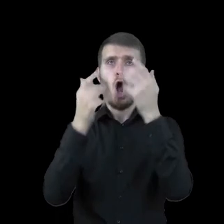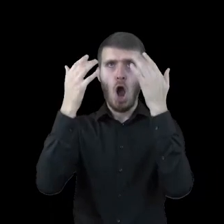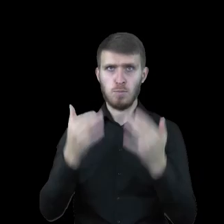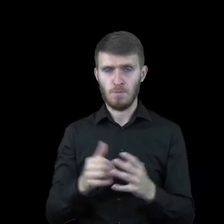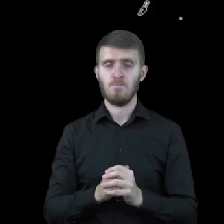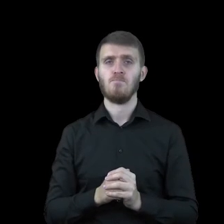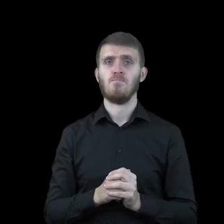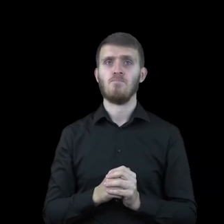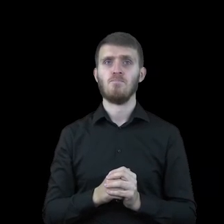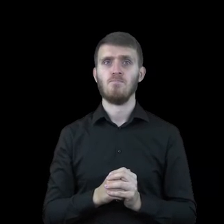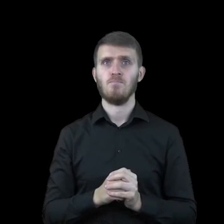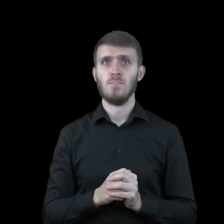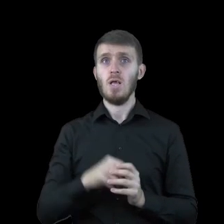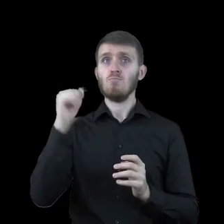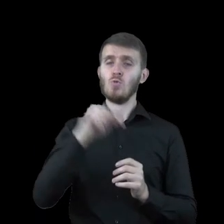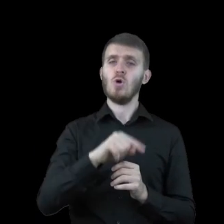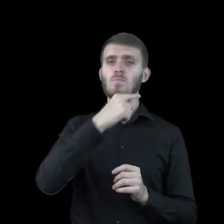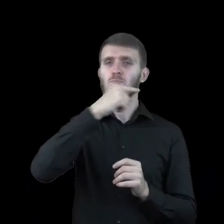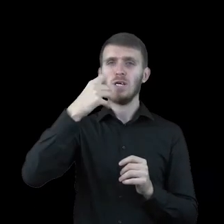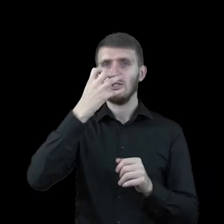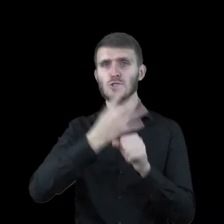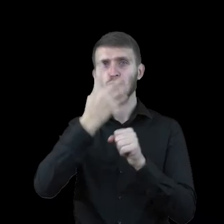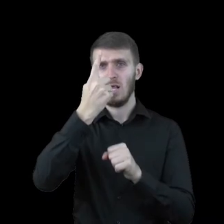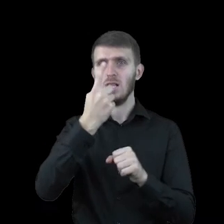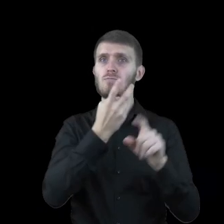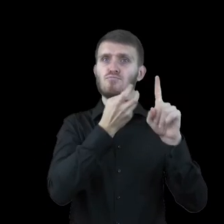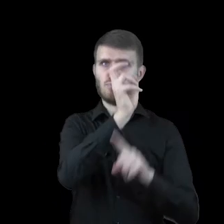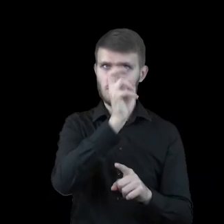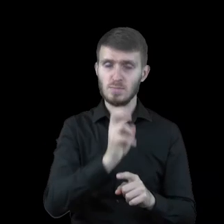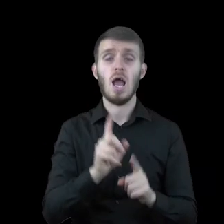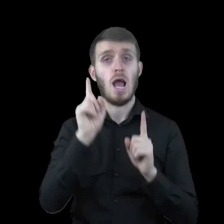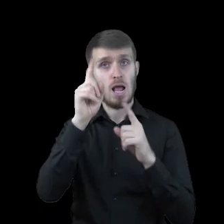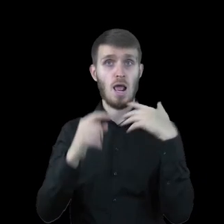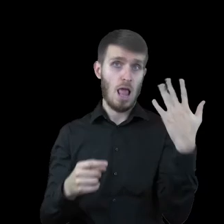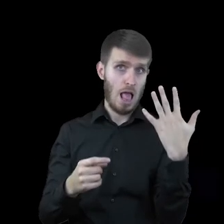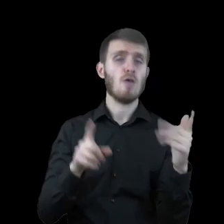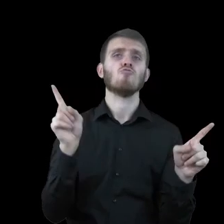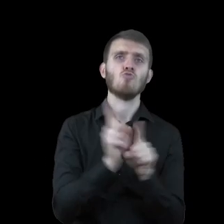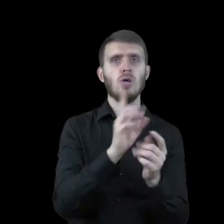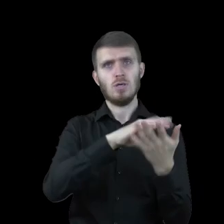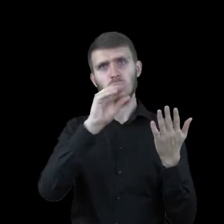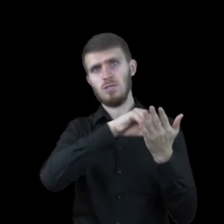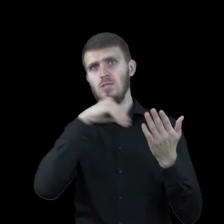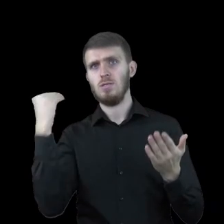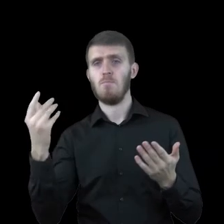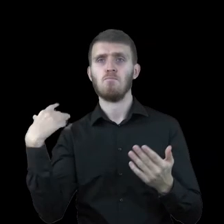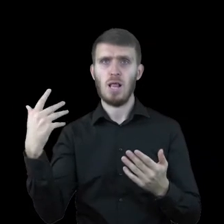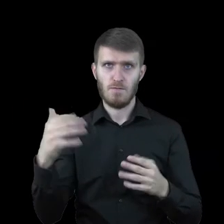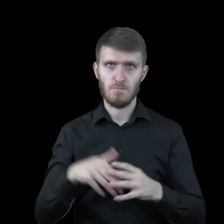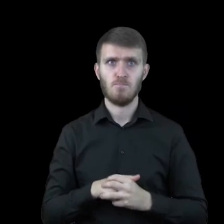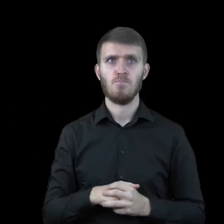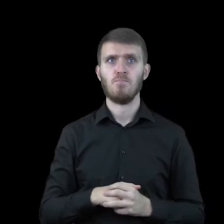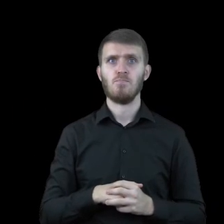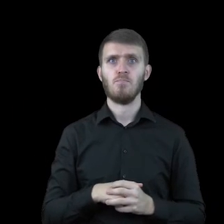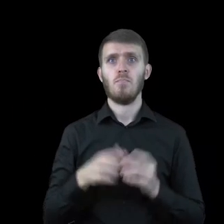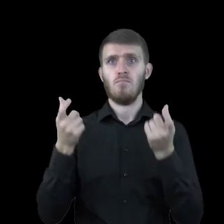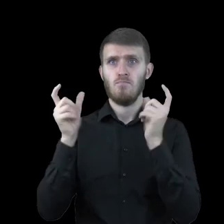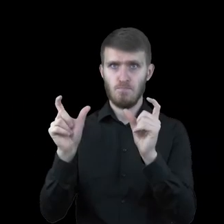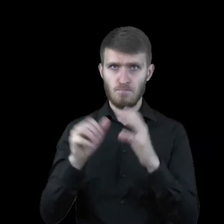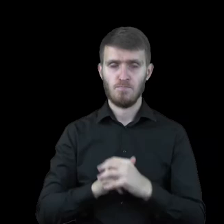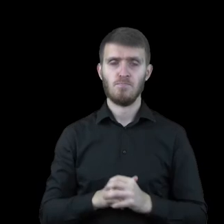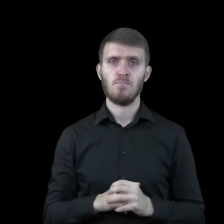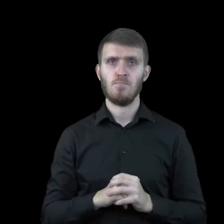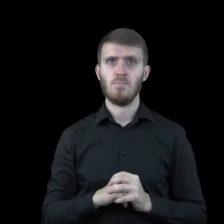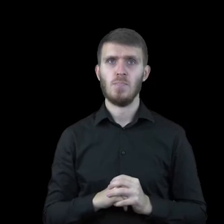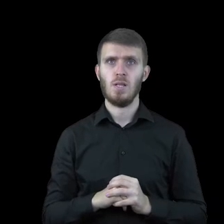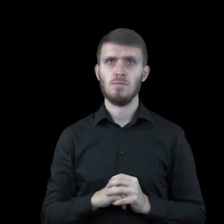tutaj od lewej strony równania 441 i od prawej strony równania. Zapiszemy to sobie w ten